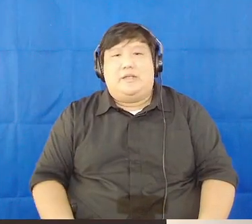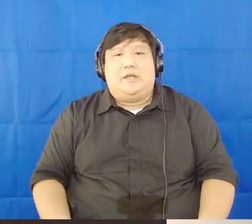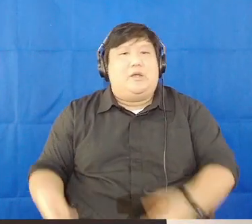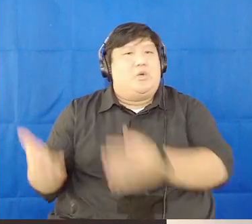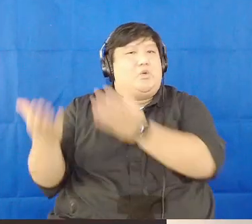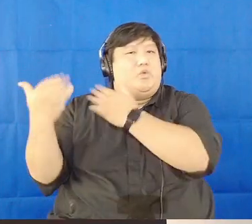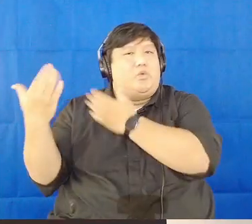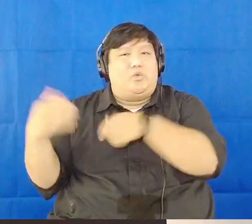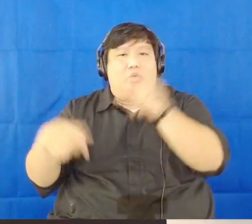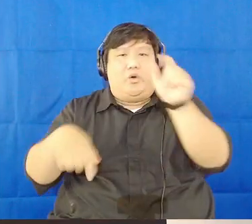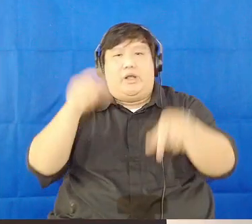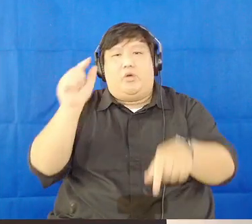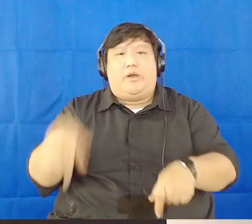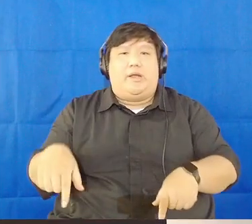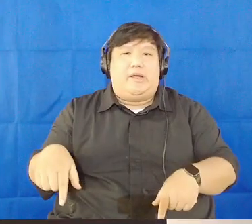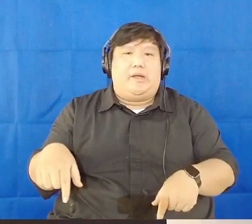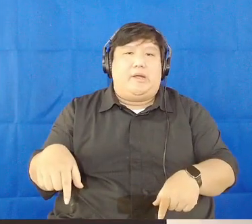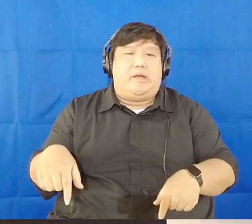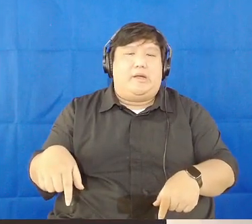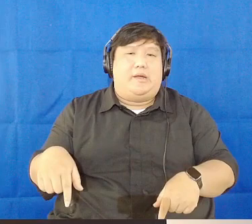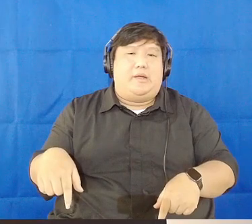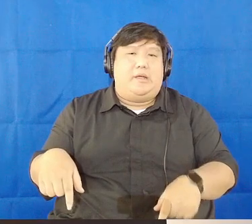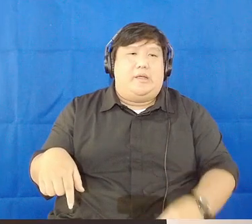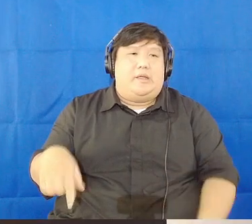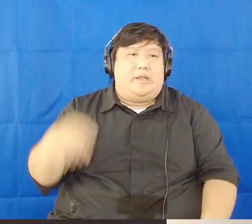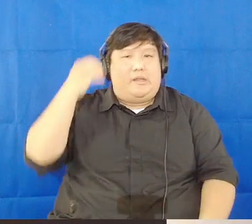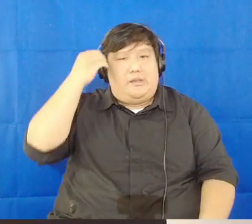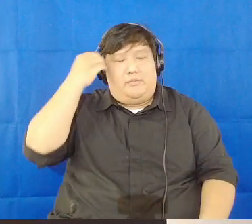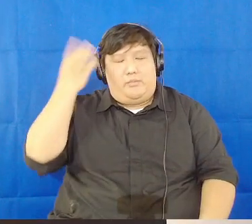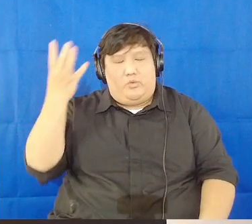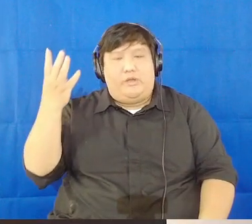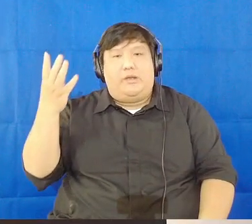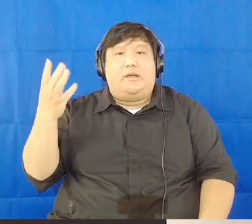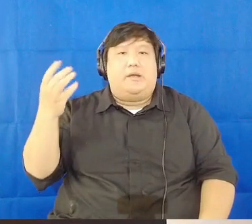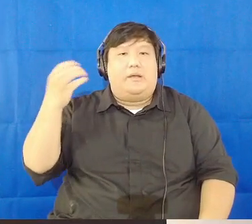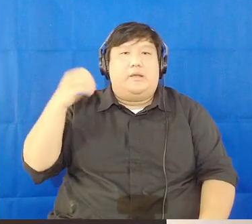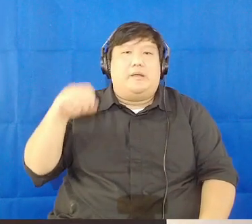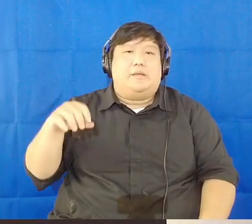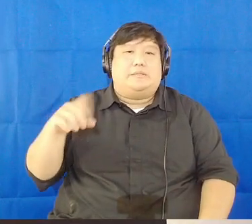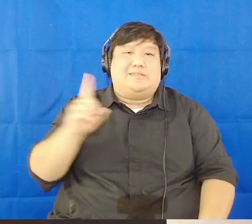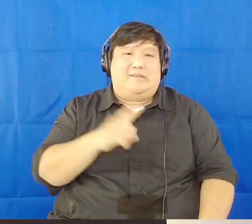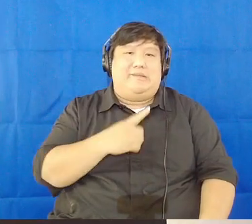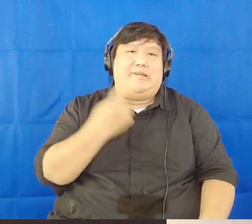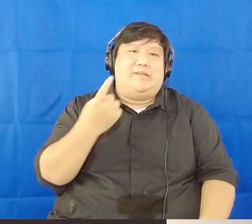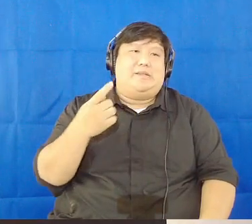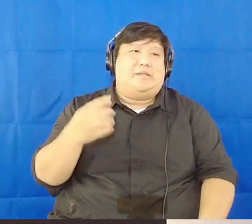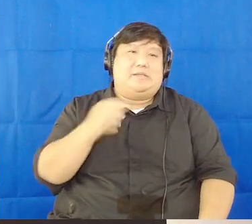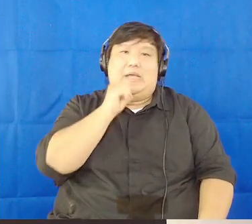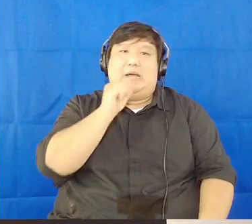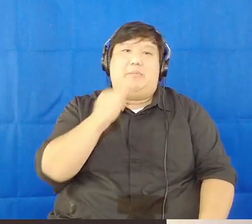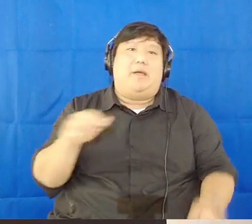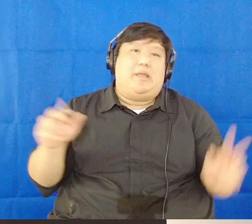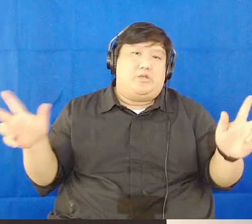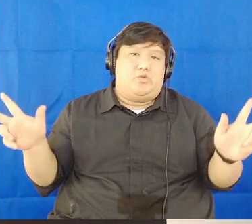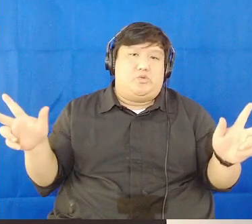tentang apa itu penyelamat. Mereka berpikir bahwa Yesus waktu itu memang adalah seorang nabi besar.